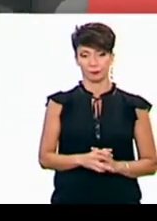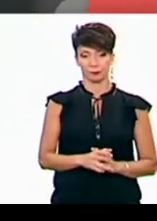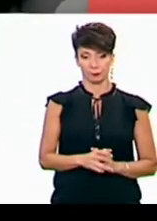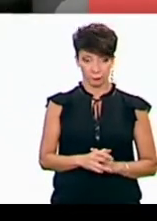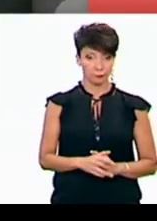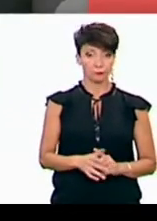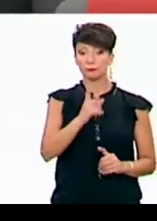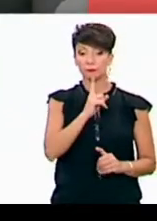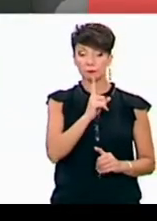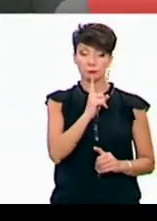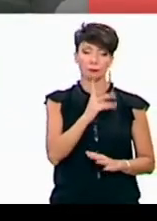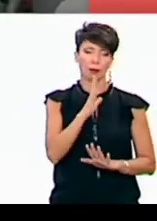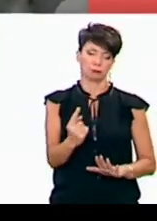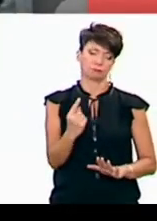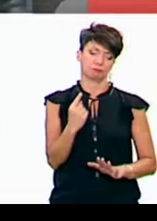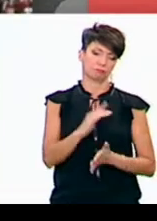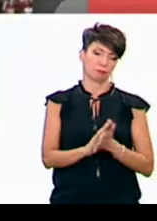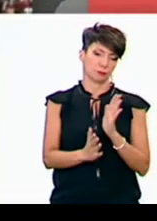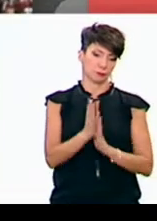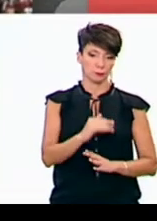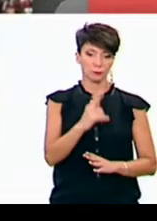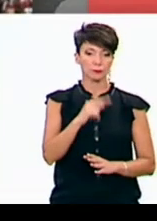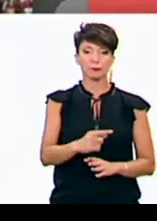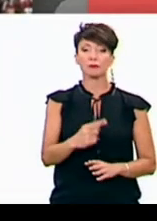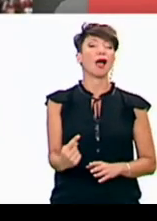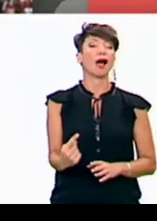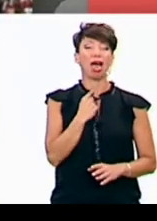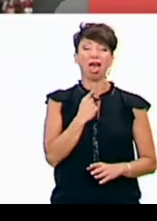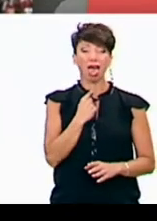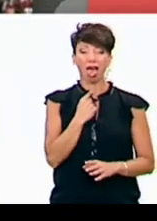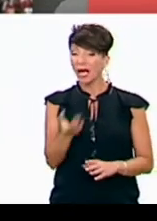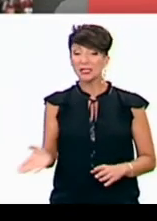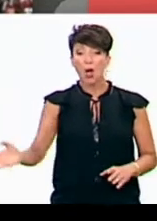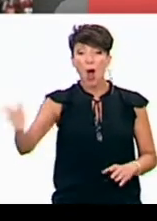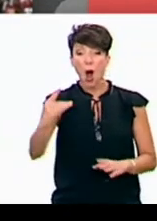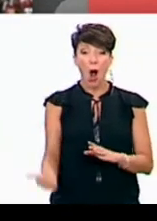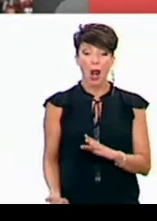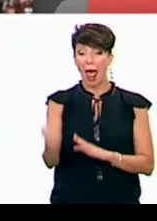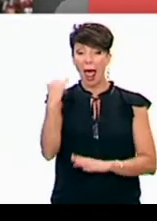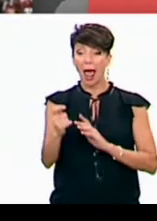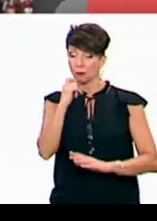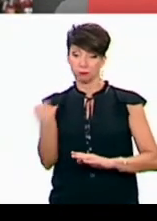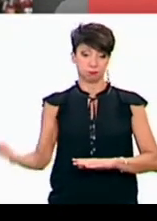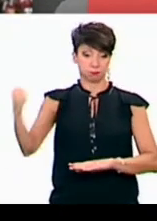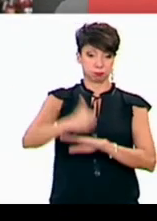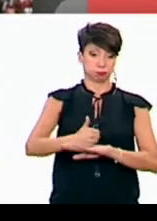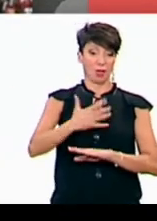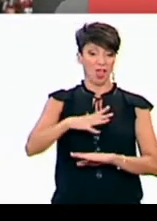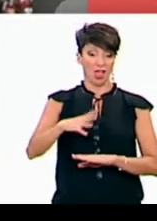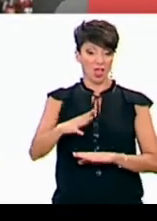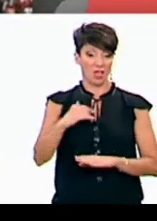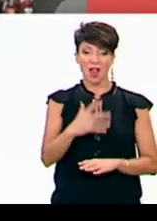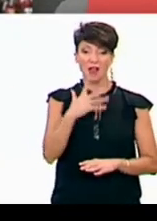Το πραξικόπημα απέτυχε, υποστηρίζει ο Μαδούρο. Este golpe de estado que se pretendió ayer, esta escaramuza